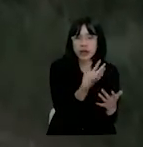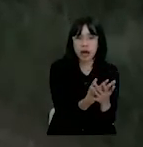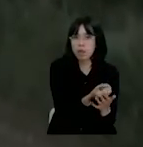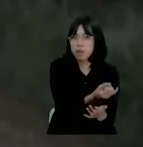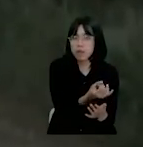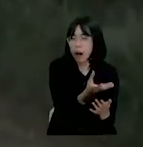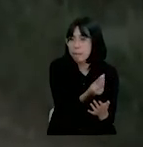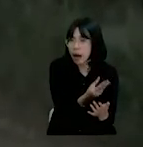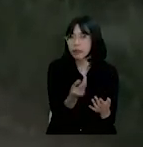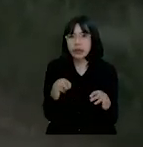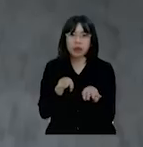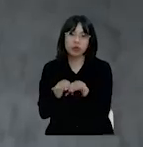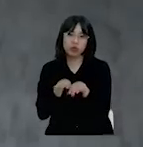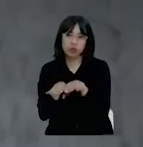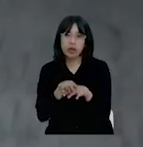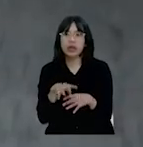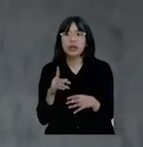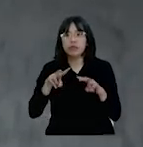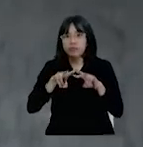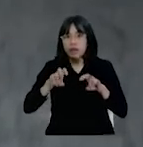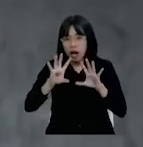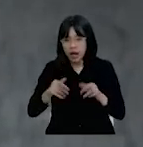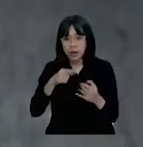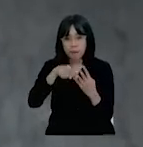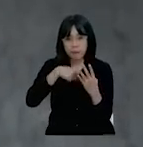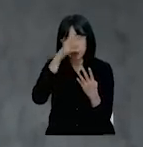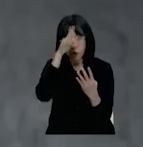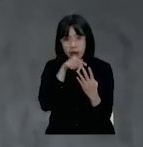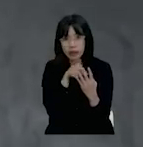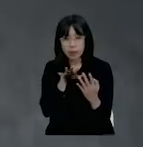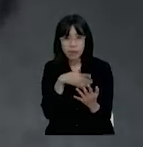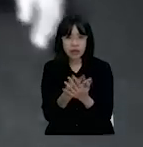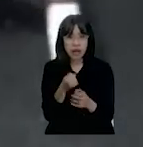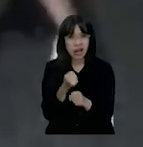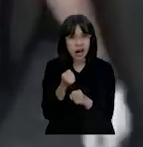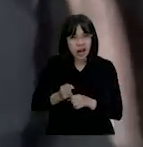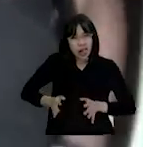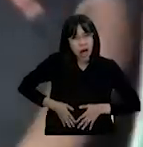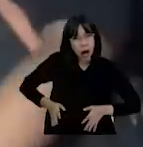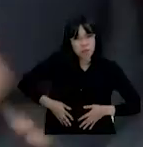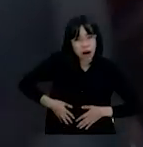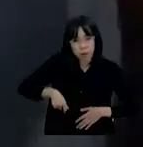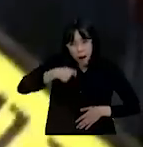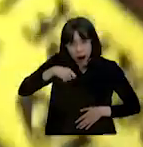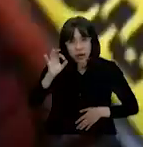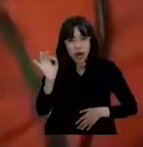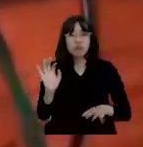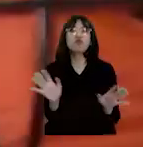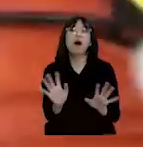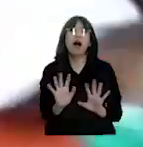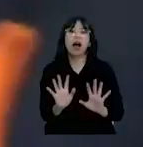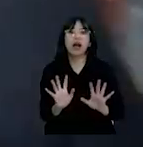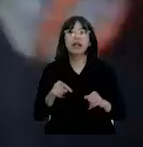Berdasarkan hasil penyelidikan sementara, keempat korban tewas diduga bukan karena kelaparan. Sementara pagi ini tim penyidik juga mendatangi Rumah Sakit